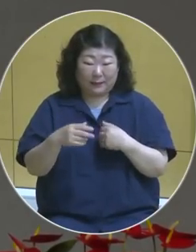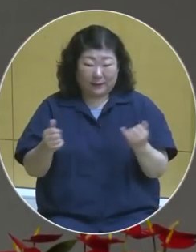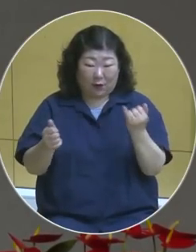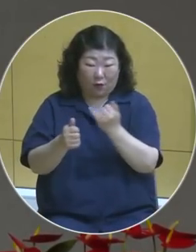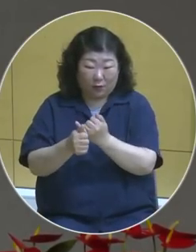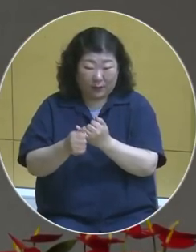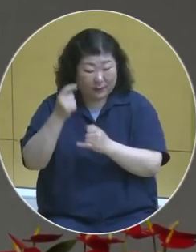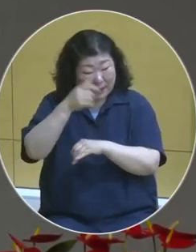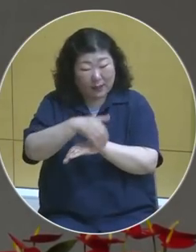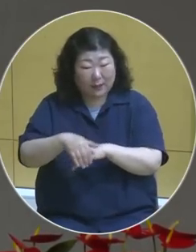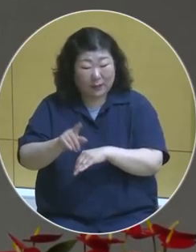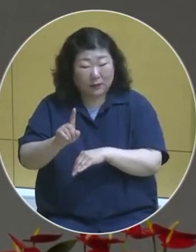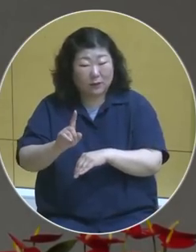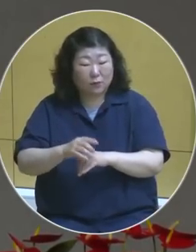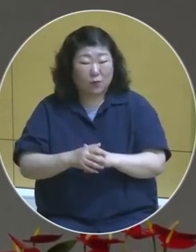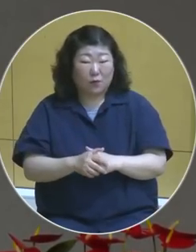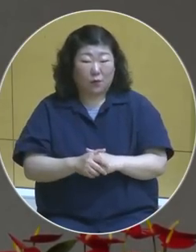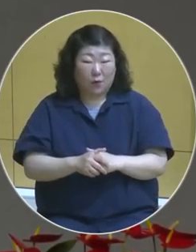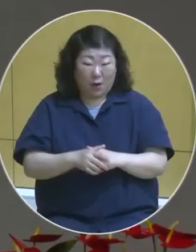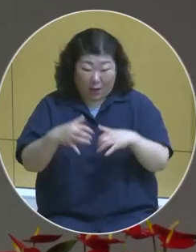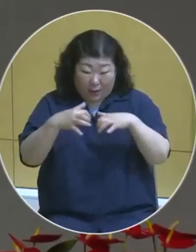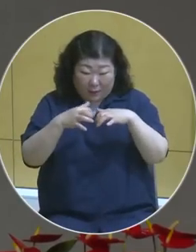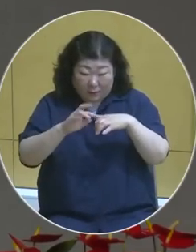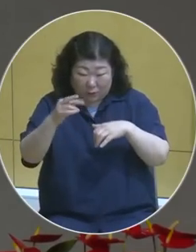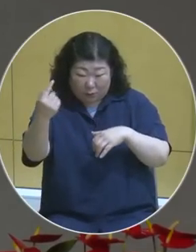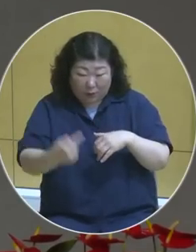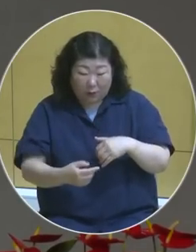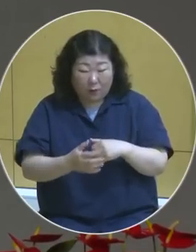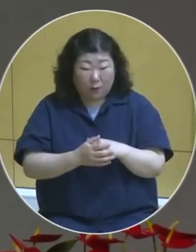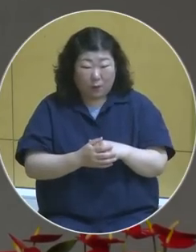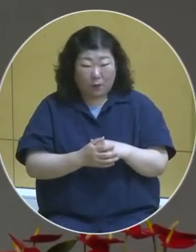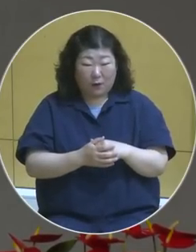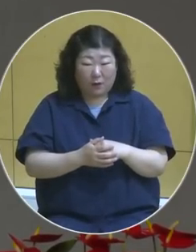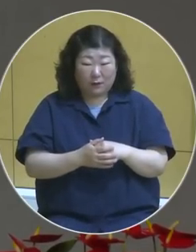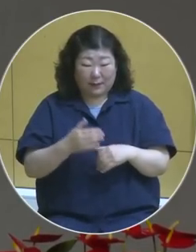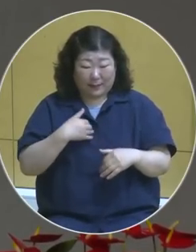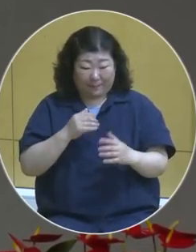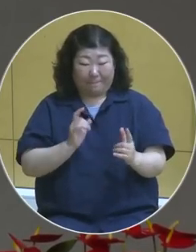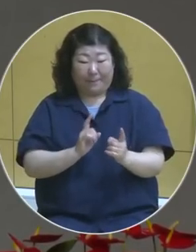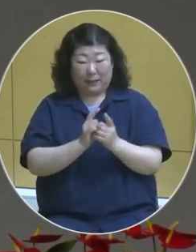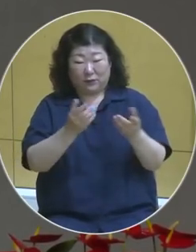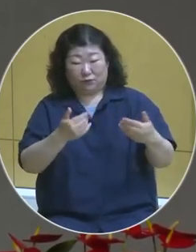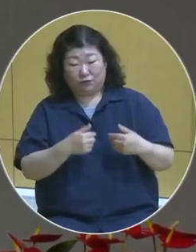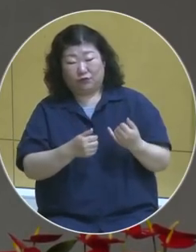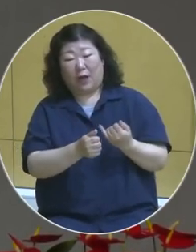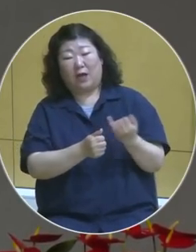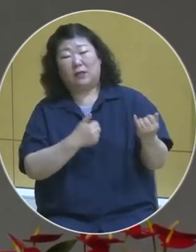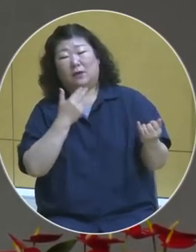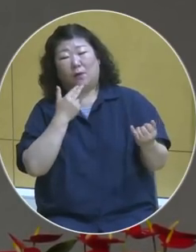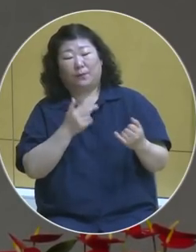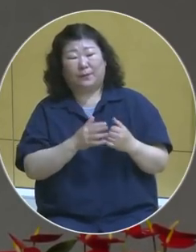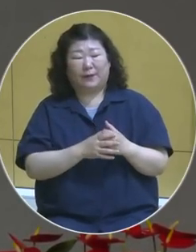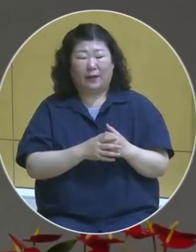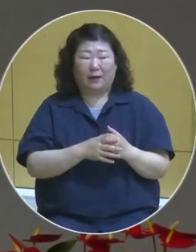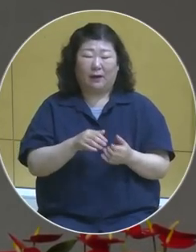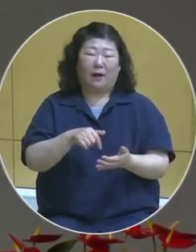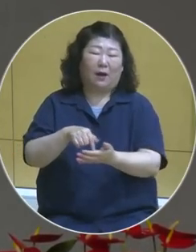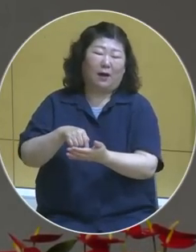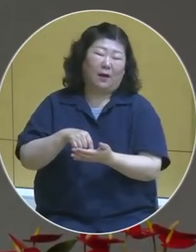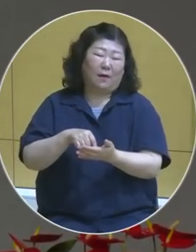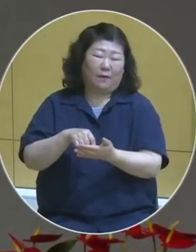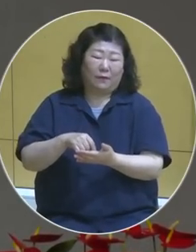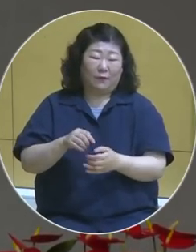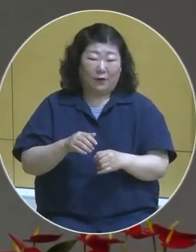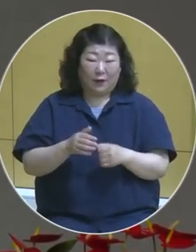막상 돌아왔는데 정말 수많은 여자가 있는데 나를 맞이해 줄 내 아내는 없구나 하는 그것 때문에 고독해 하니까 신하들이